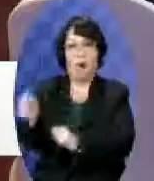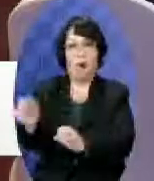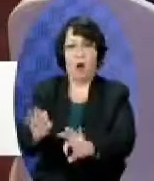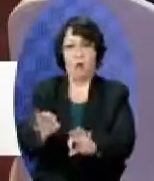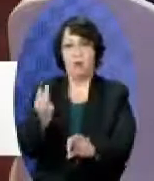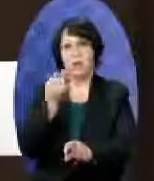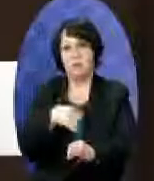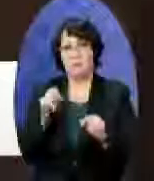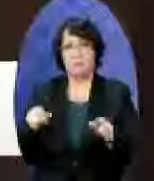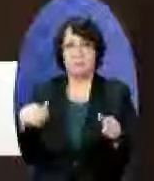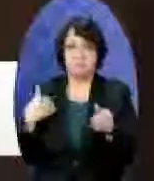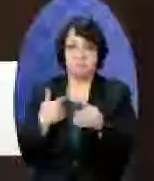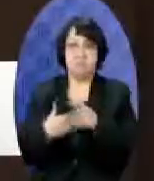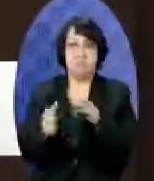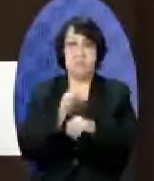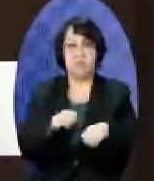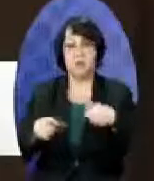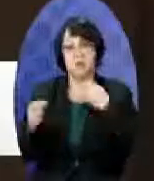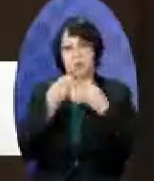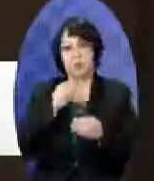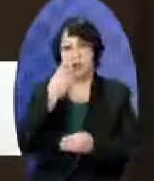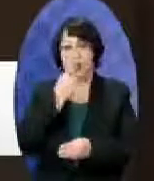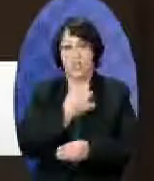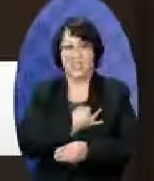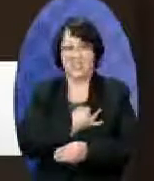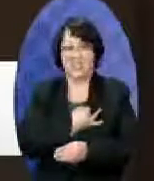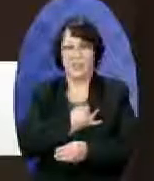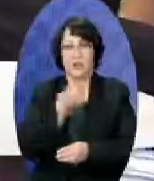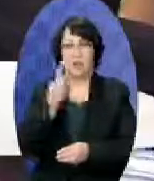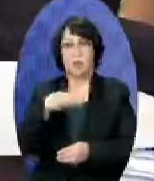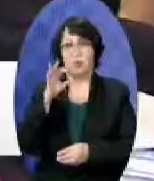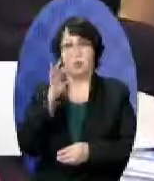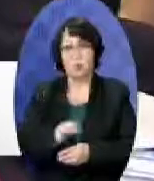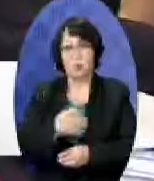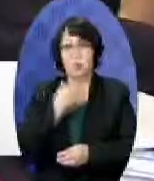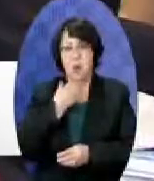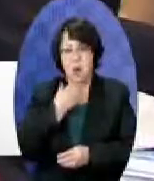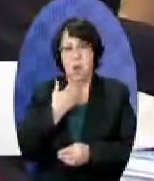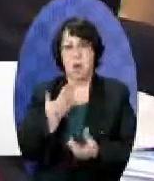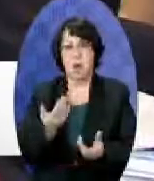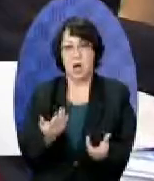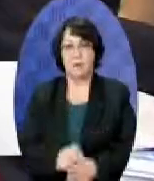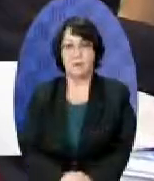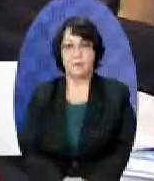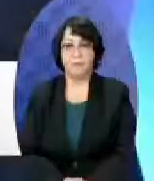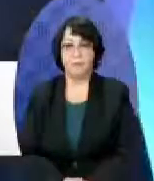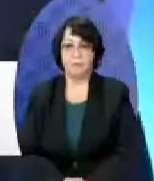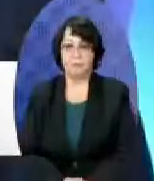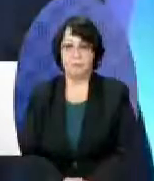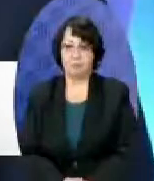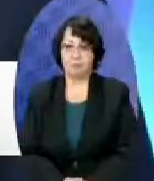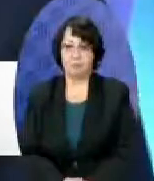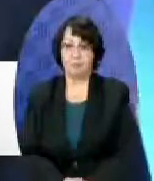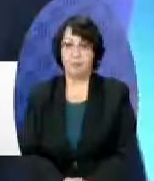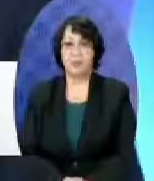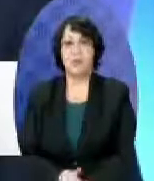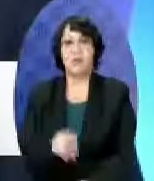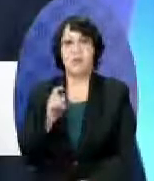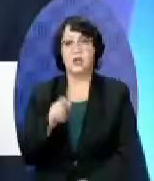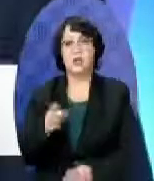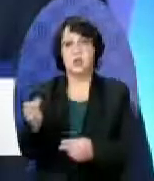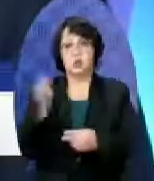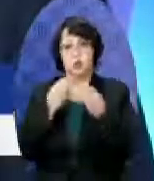байна. За иргэдийн шүүхэд идэх итгэл 40 хүрэхгүй хувьтай байгааг зөвлөгөөнд оролцогчдын төлөөлөл онцолж байлаа. Нэг бол